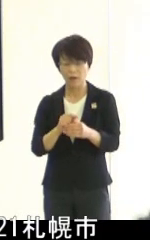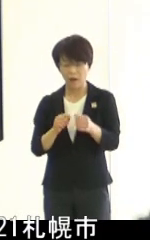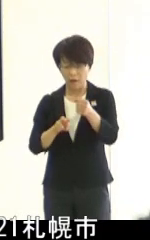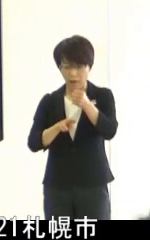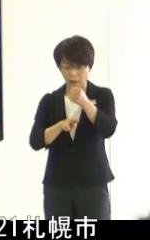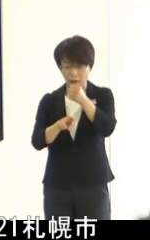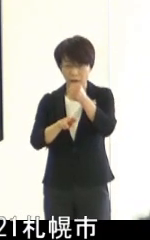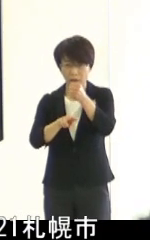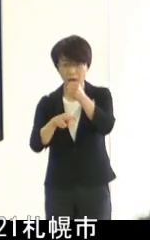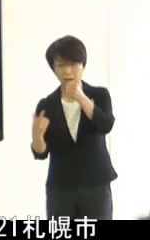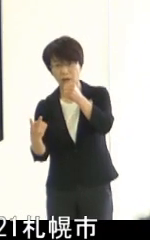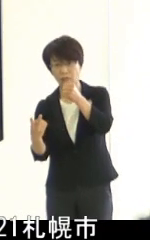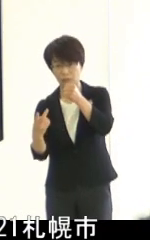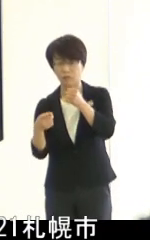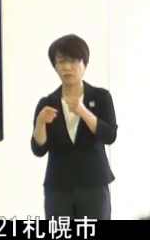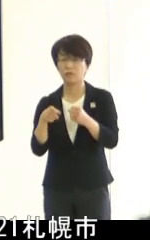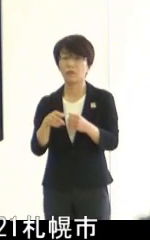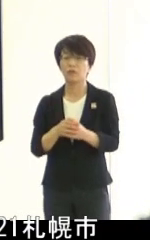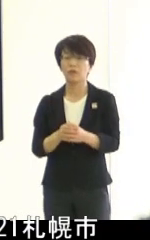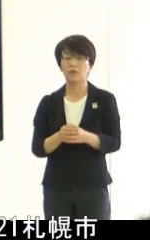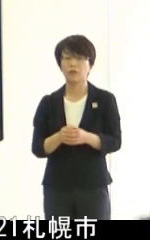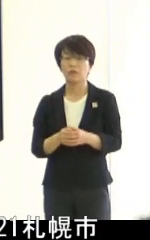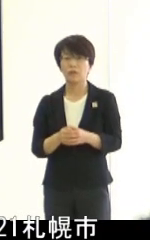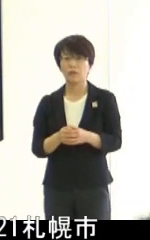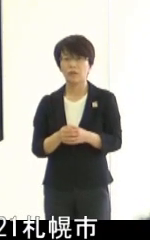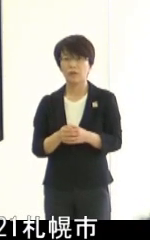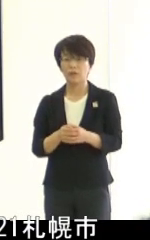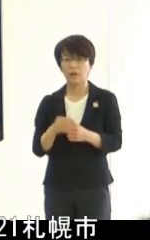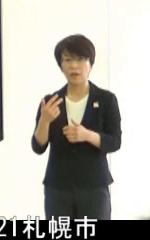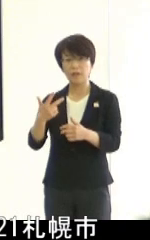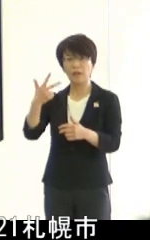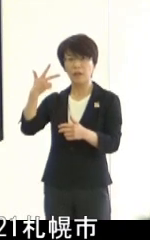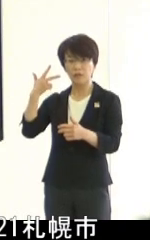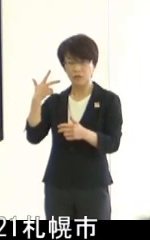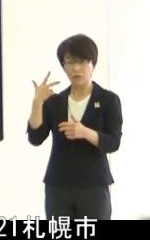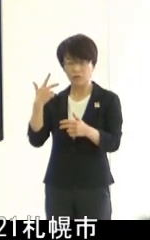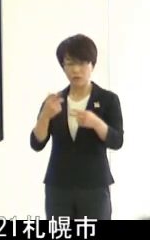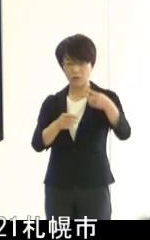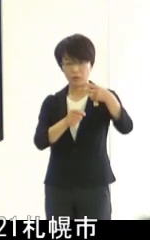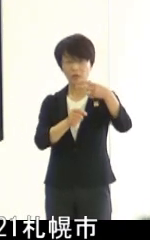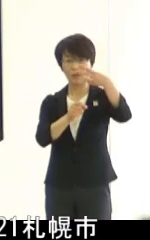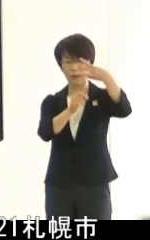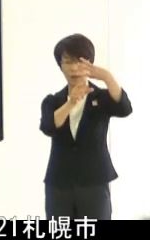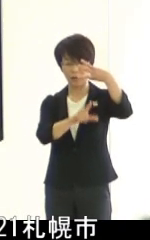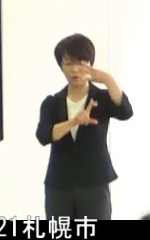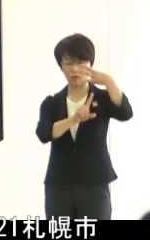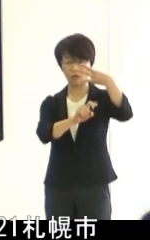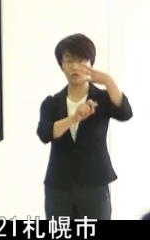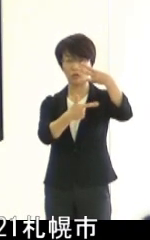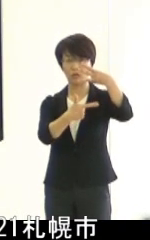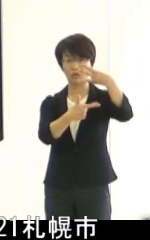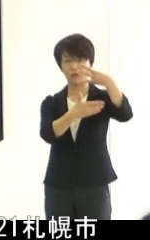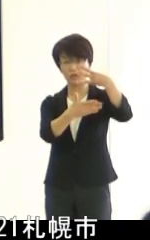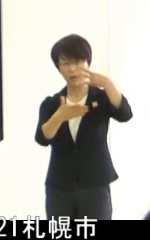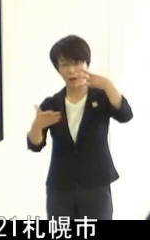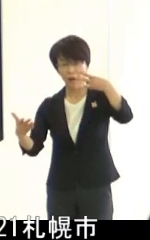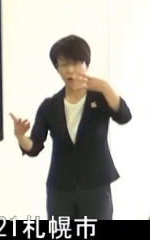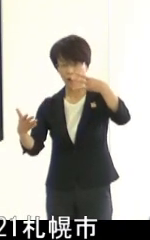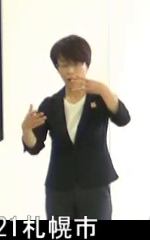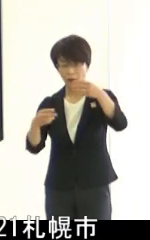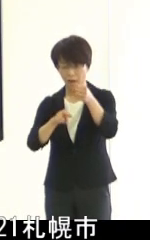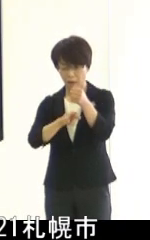ということでございます先週16日からですねこの変異株のスクリーニング